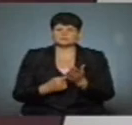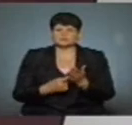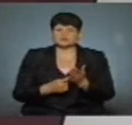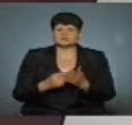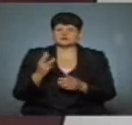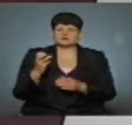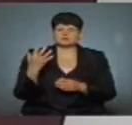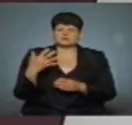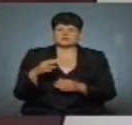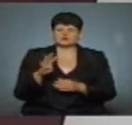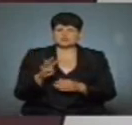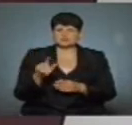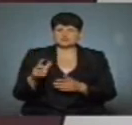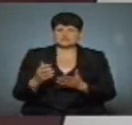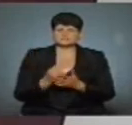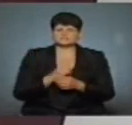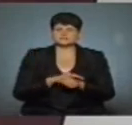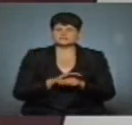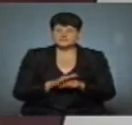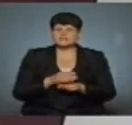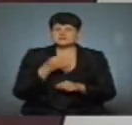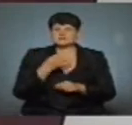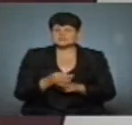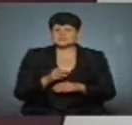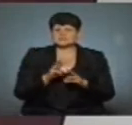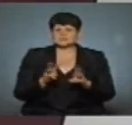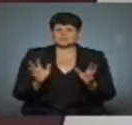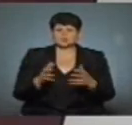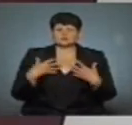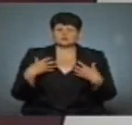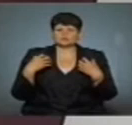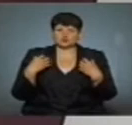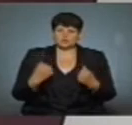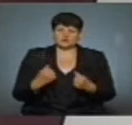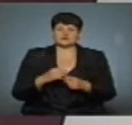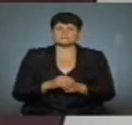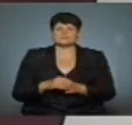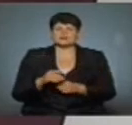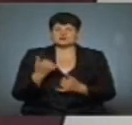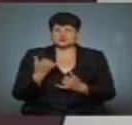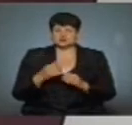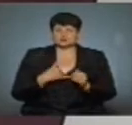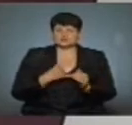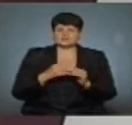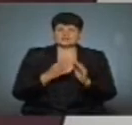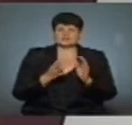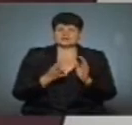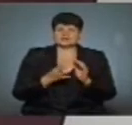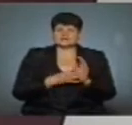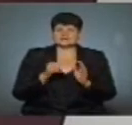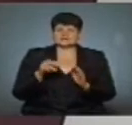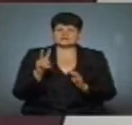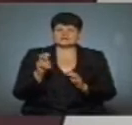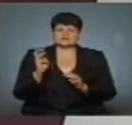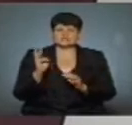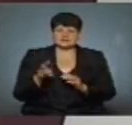у 354 людей. Загалом, як повідомив міністр охорони здоров'я Максим Степанов, на сьогодні у нас 19230